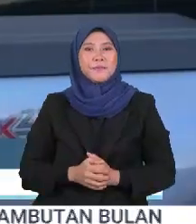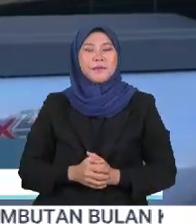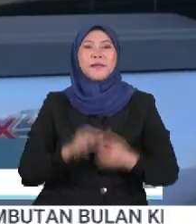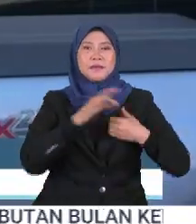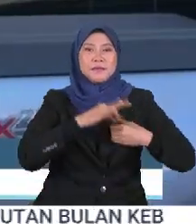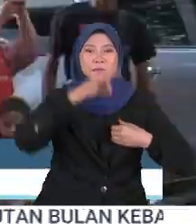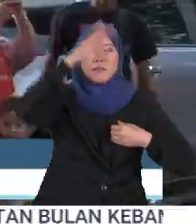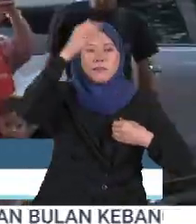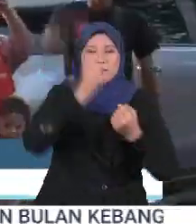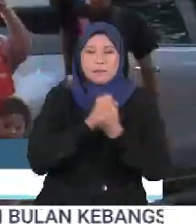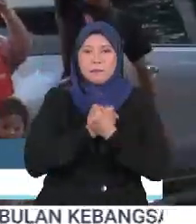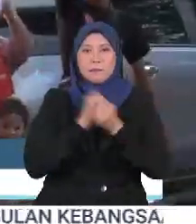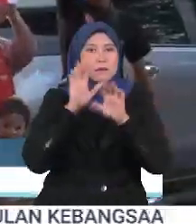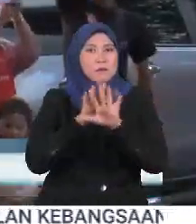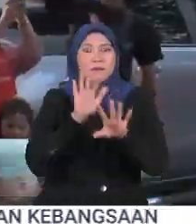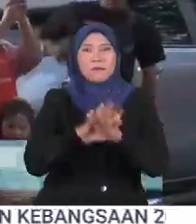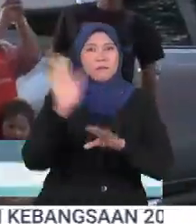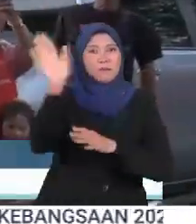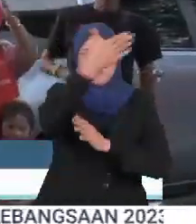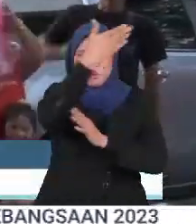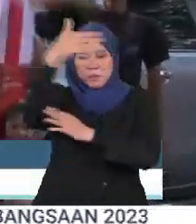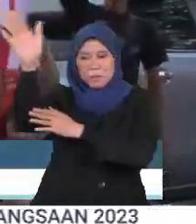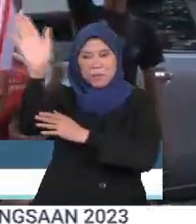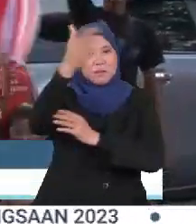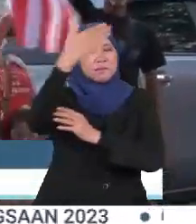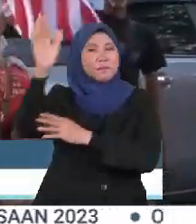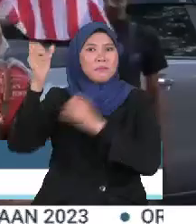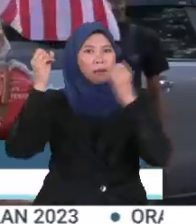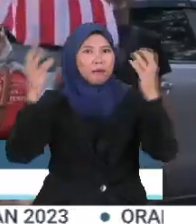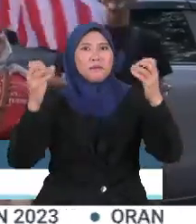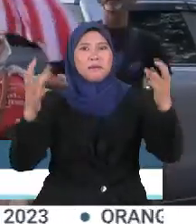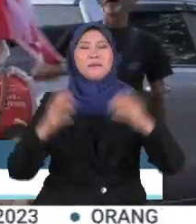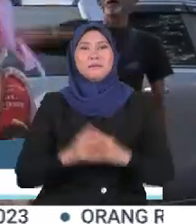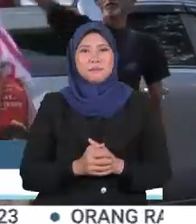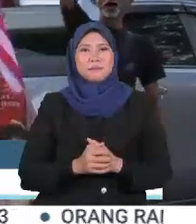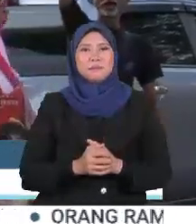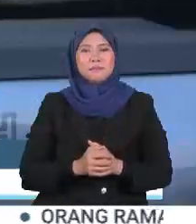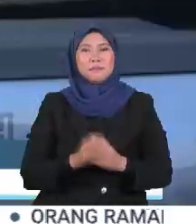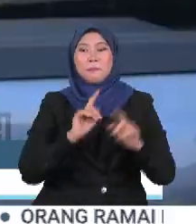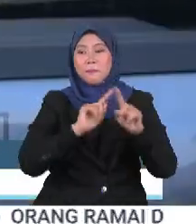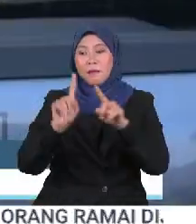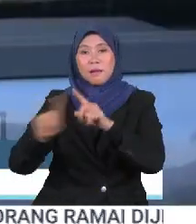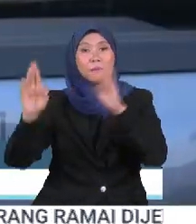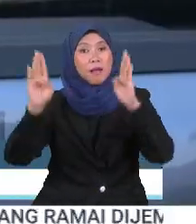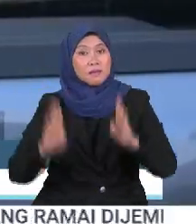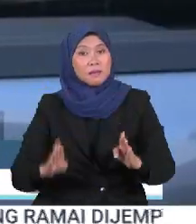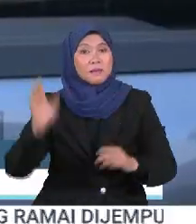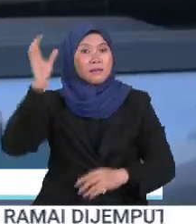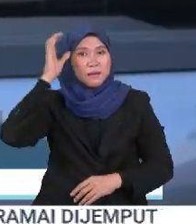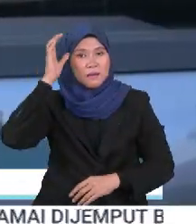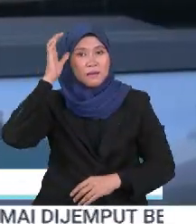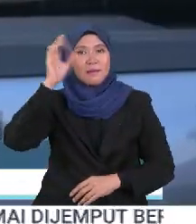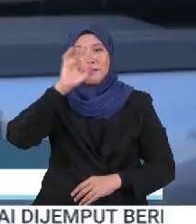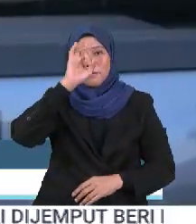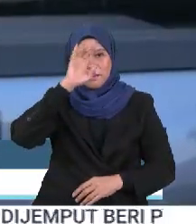patriotik, mana bendera Malaysia berkibar-kibar, nampak banyak-banyak ras bangsa also, bangsa Cina,